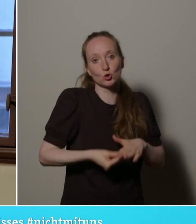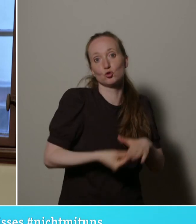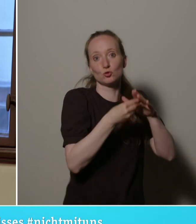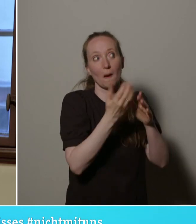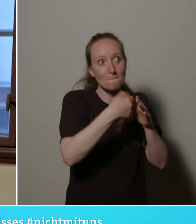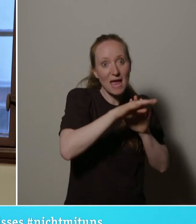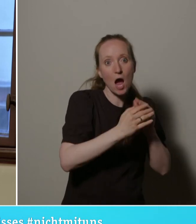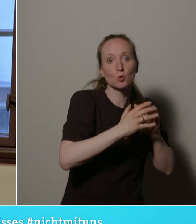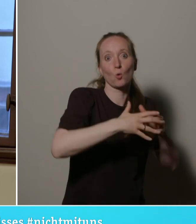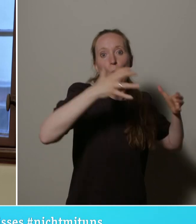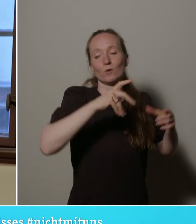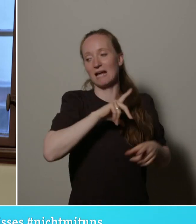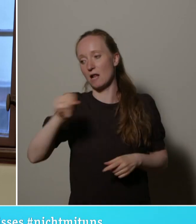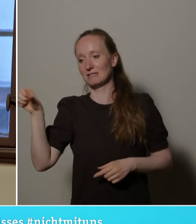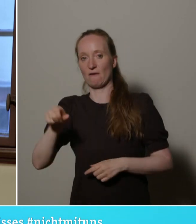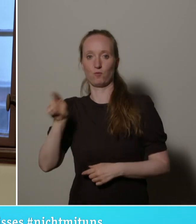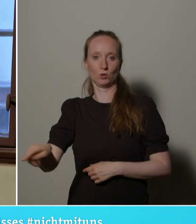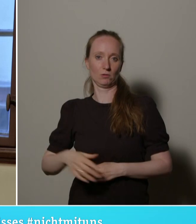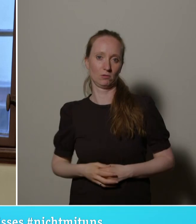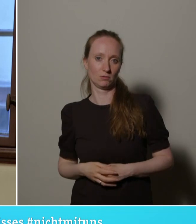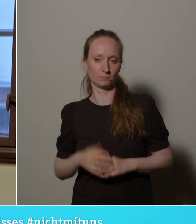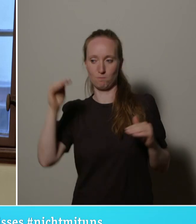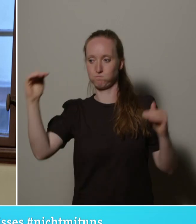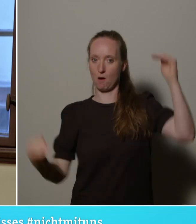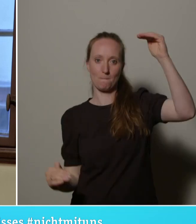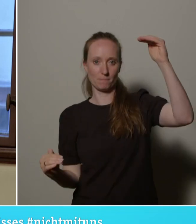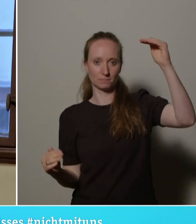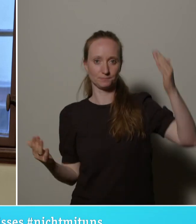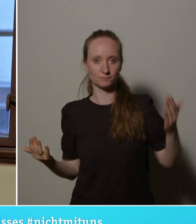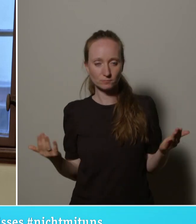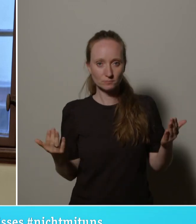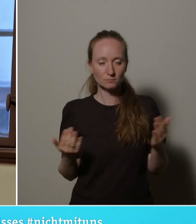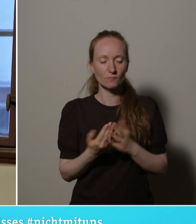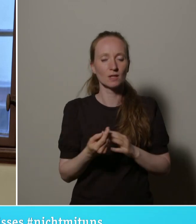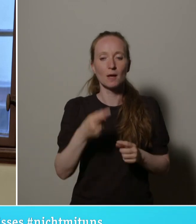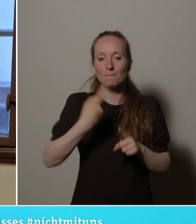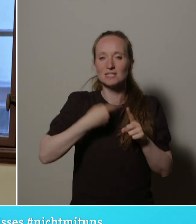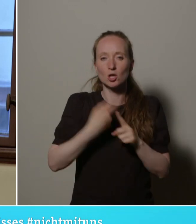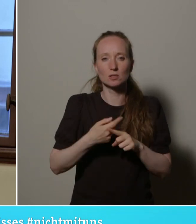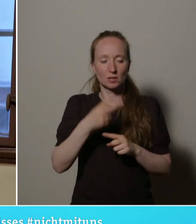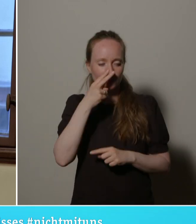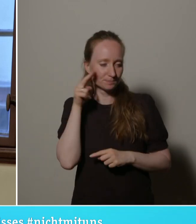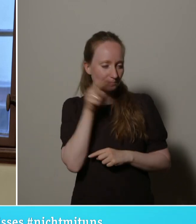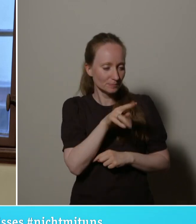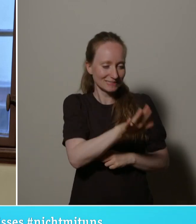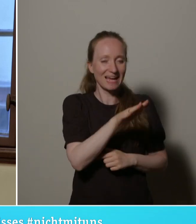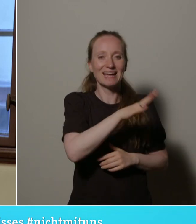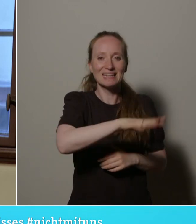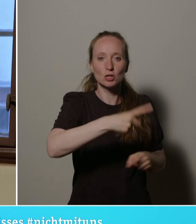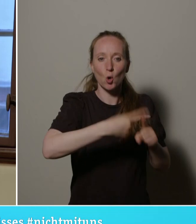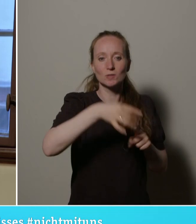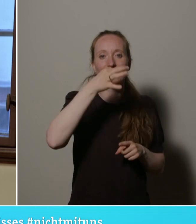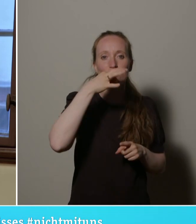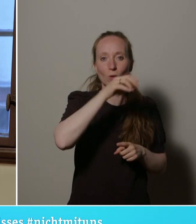Erfurt haben. Und diese mit einem ganz konkreten Schwerpunkt auf Kinder und Jugendliche. Und ich finde das richtig. Ich finde